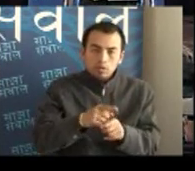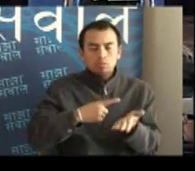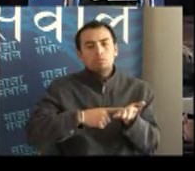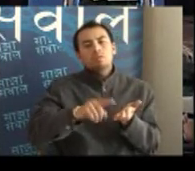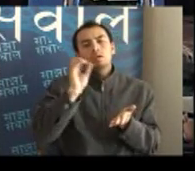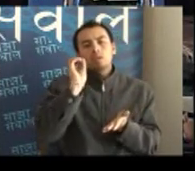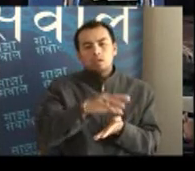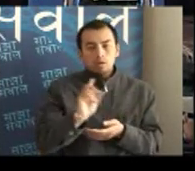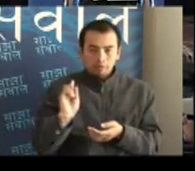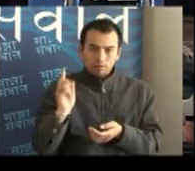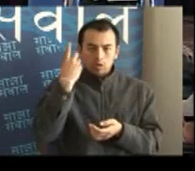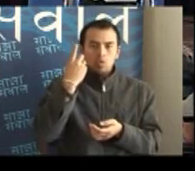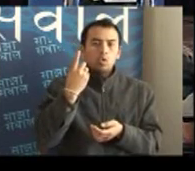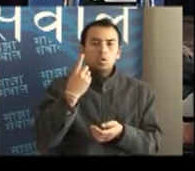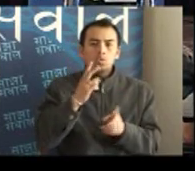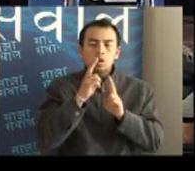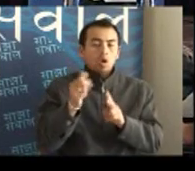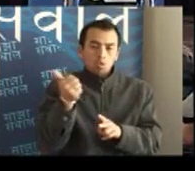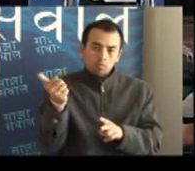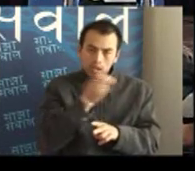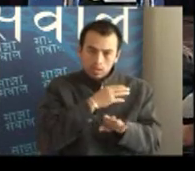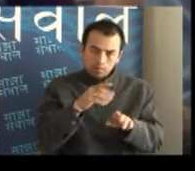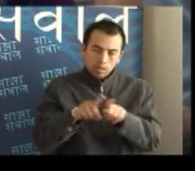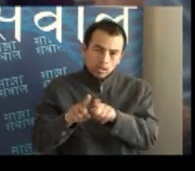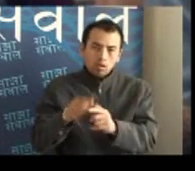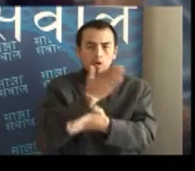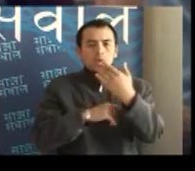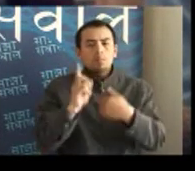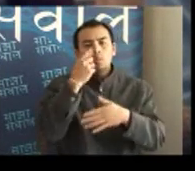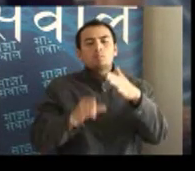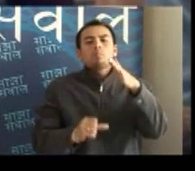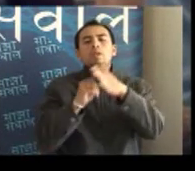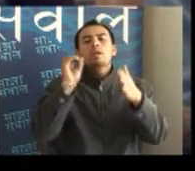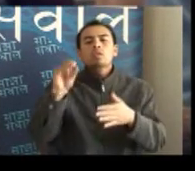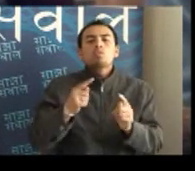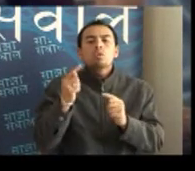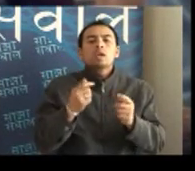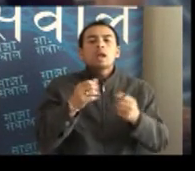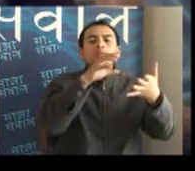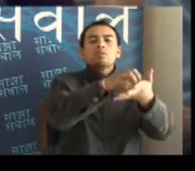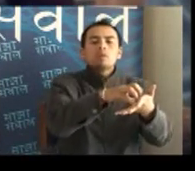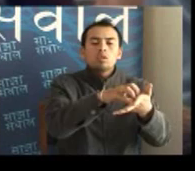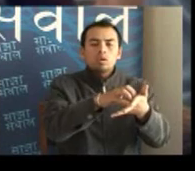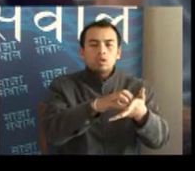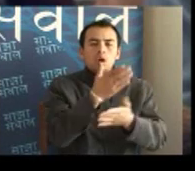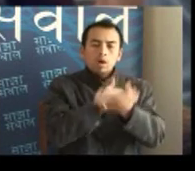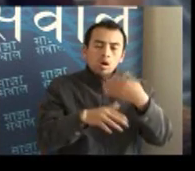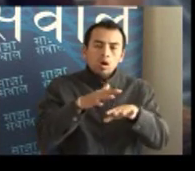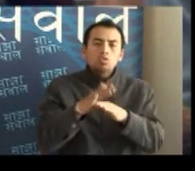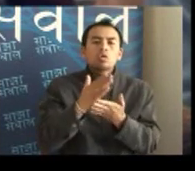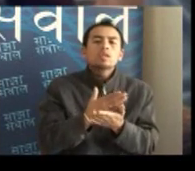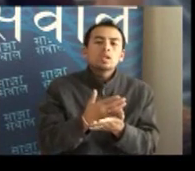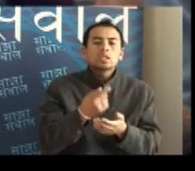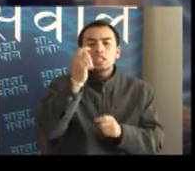पाउँछ, फर्स्ट अरू मानिसभन्दा पनि उनीहरूले प्राथमिकता पाउँछ, उनीहरूको गाडी कहाँ पार्क गर्ने, उनीहरू कसरी